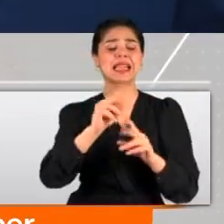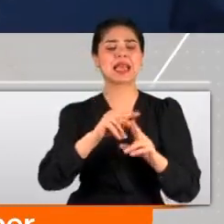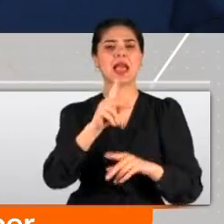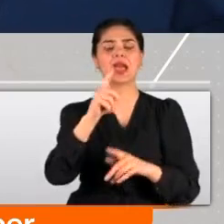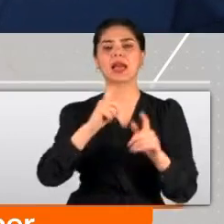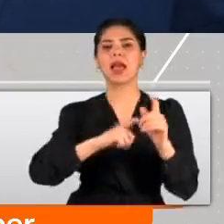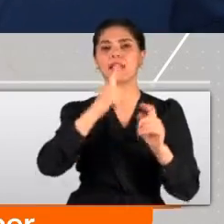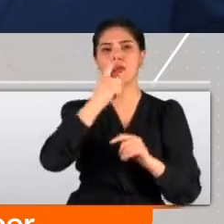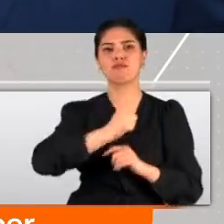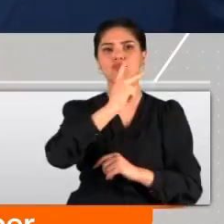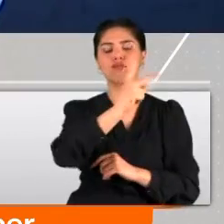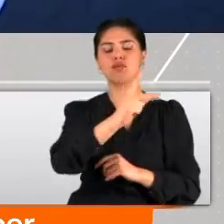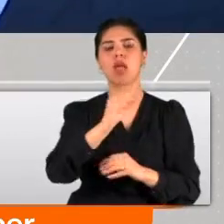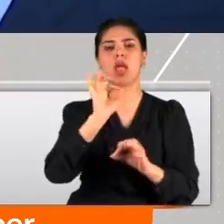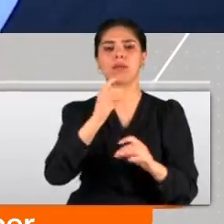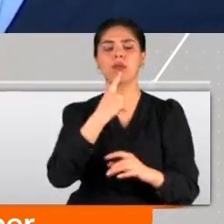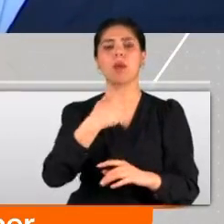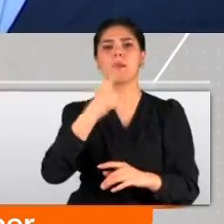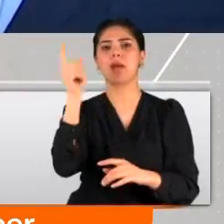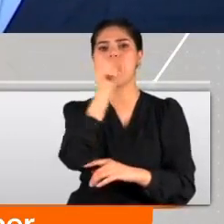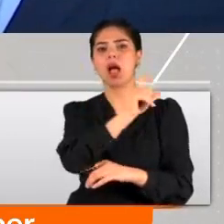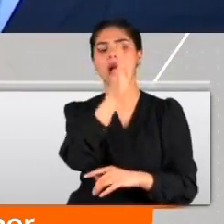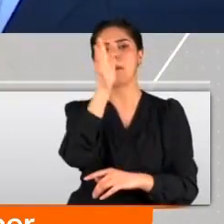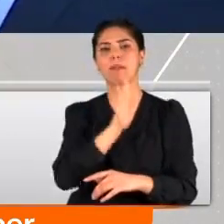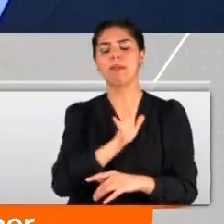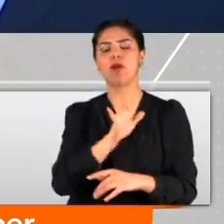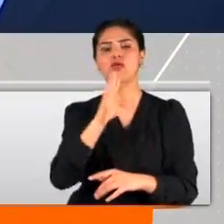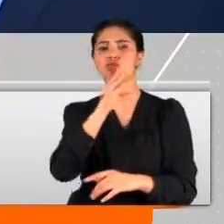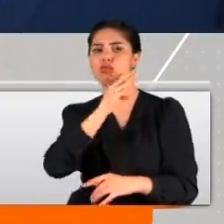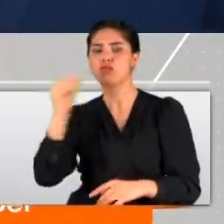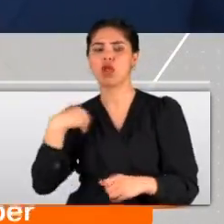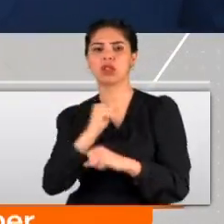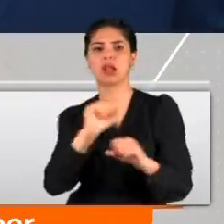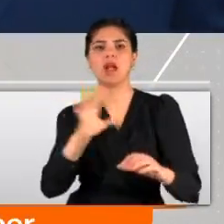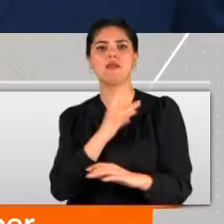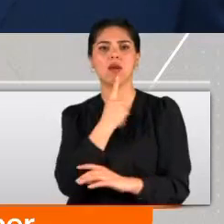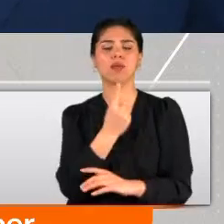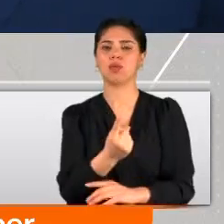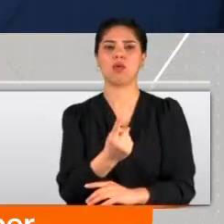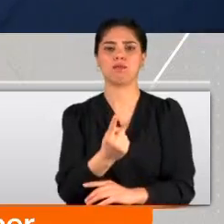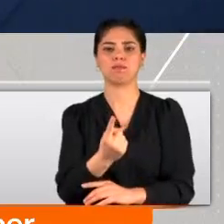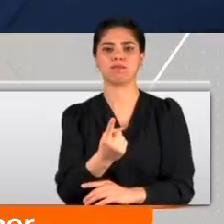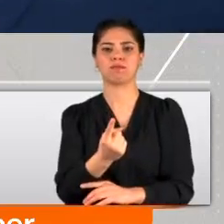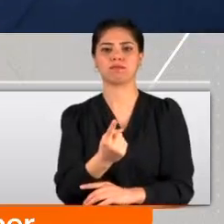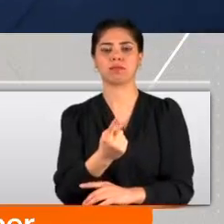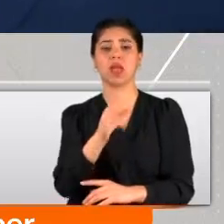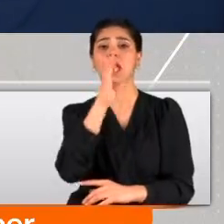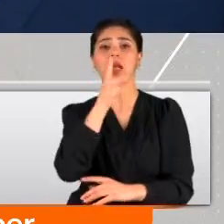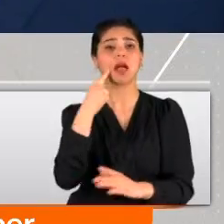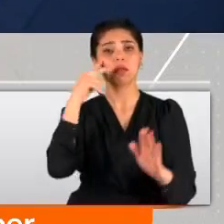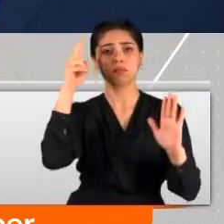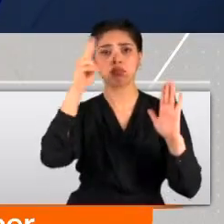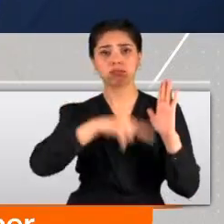her ay 500 milyon zarar ediyoruz diyor. İstanbul Büyükşehir Belediye Başkanı her ay 300 milyon zarar ediyoruz diyor. Peki evraklar ne